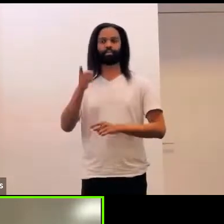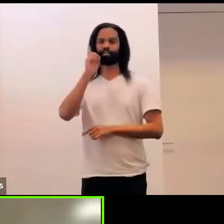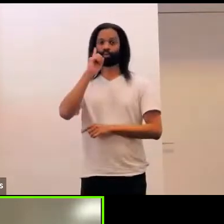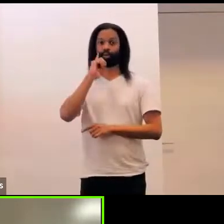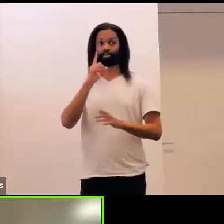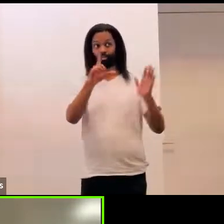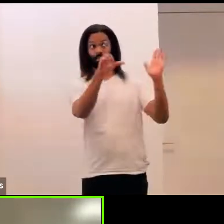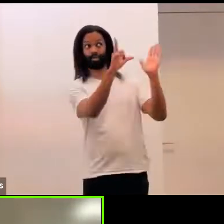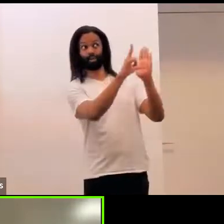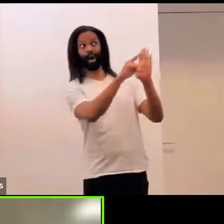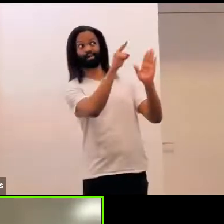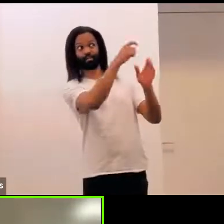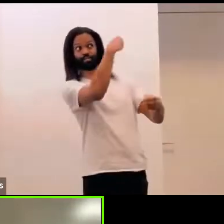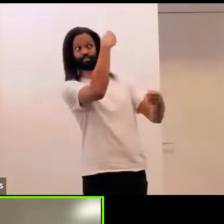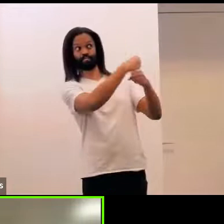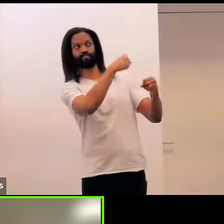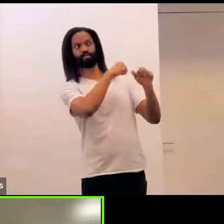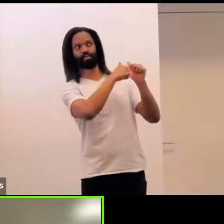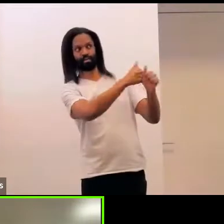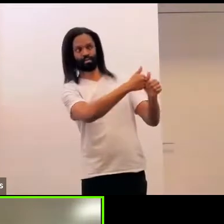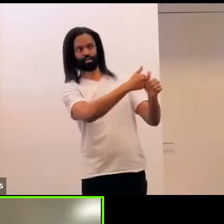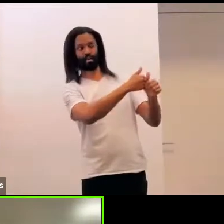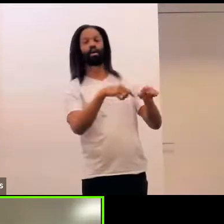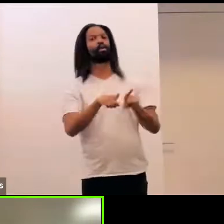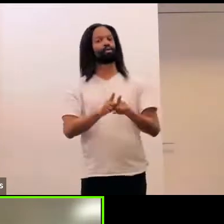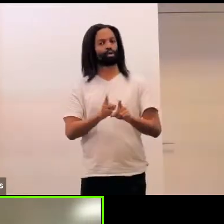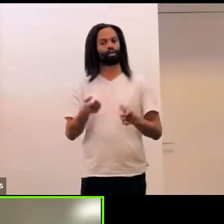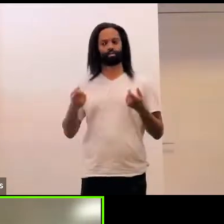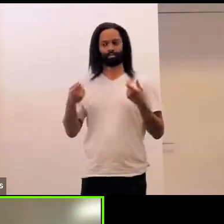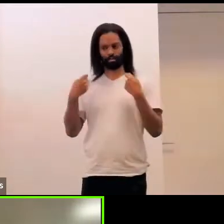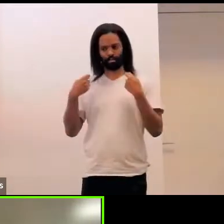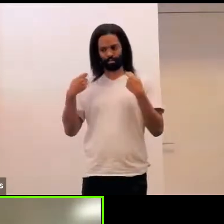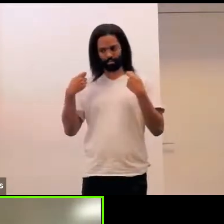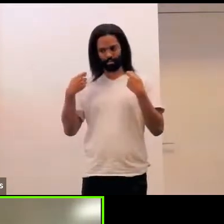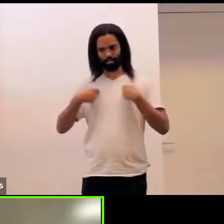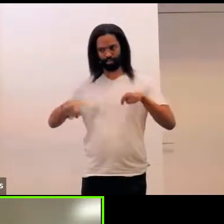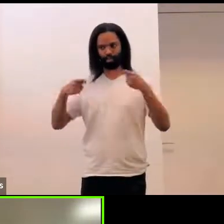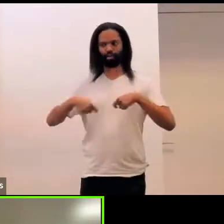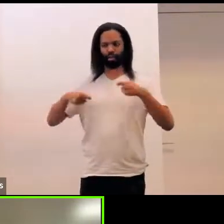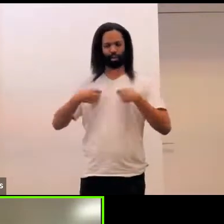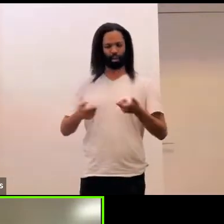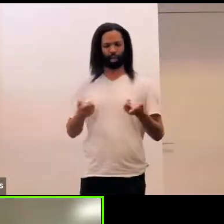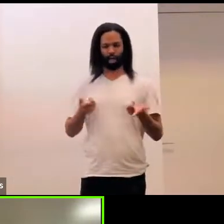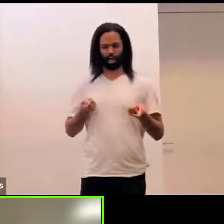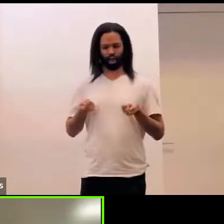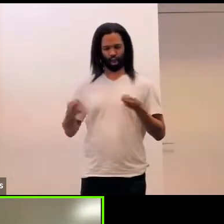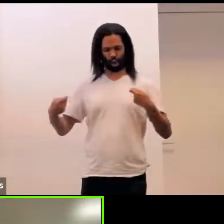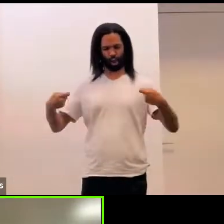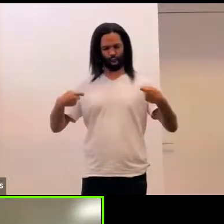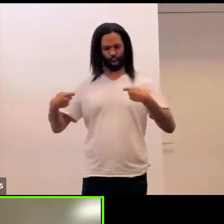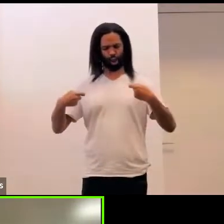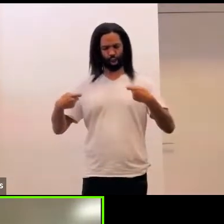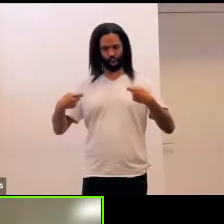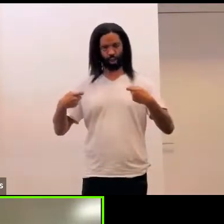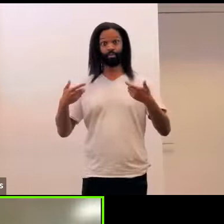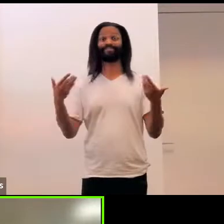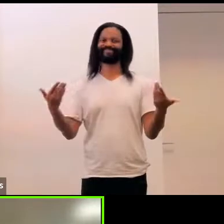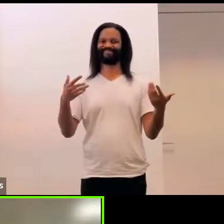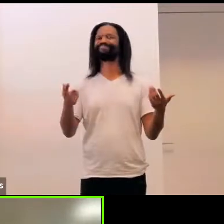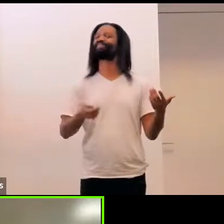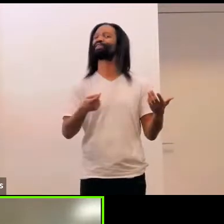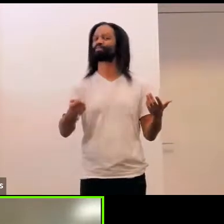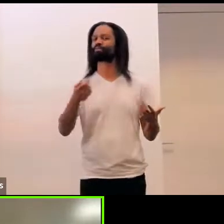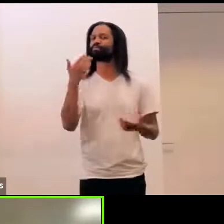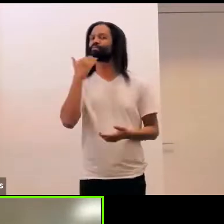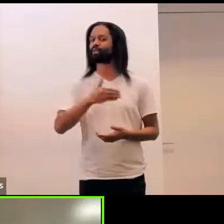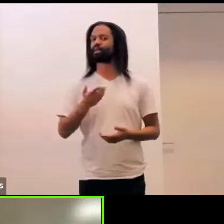légales, mais pour rester maître de nos dépenses. Et plus important encore, rester cohérent avec le programme pour lequel